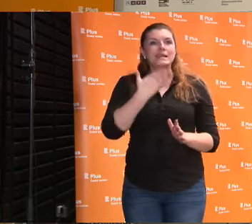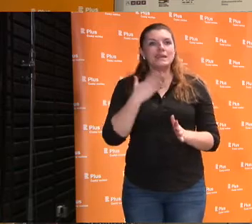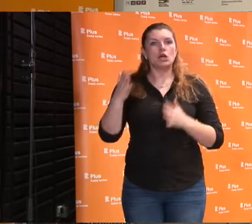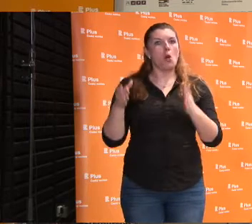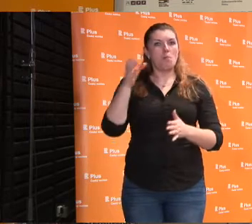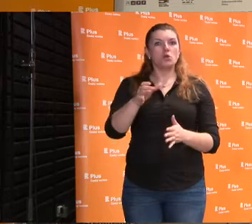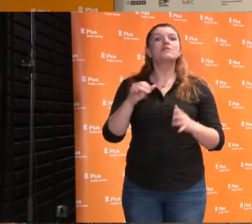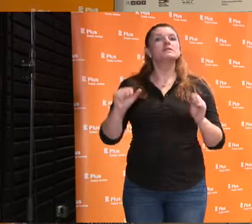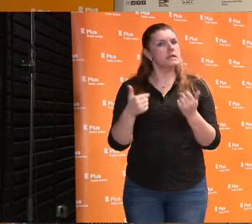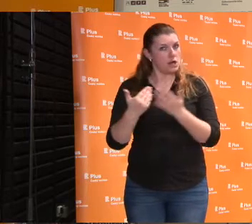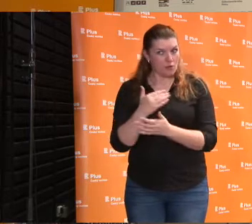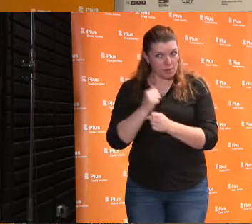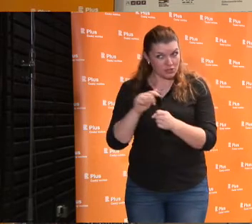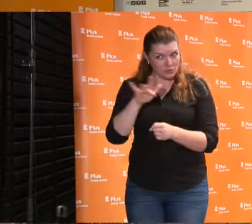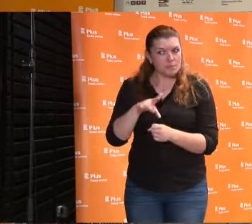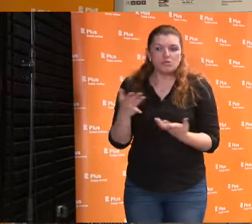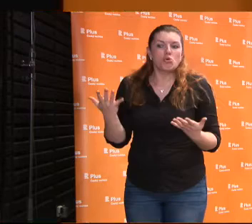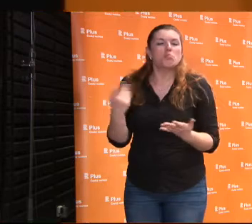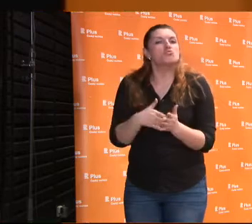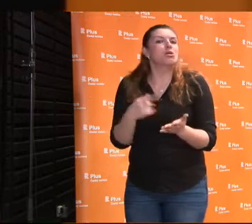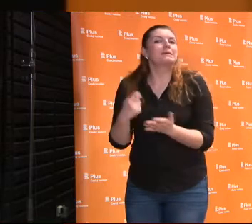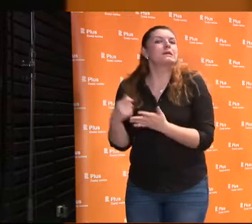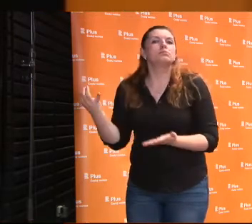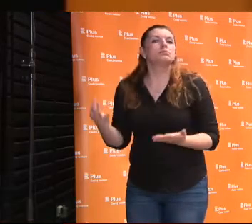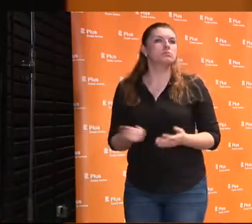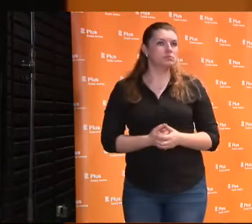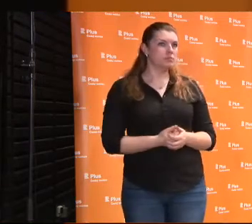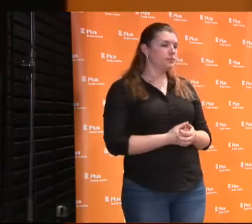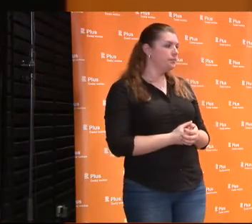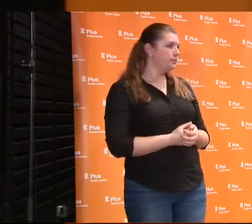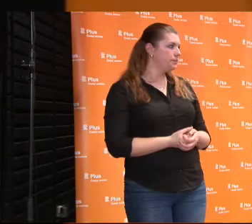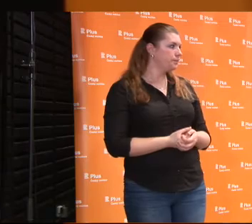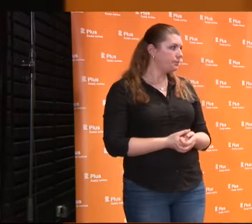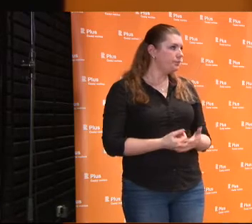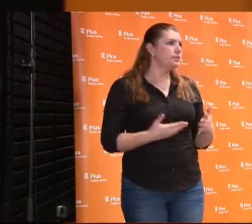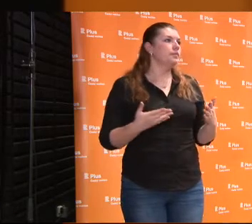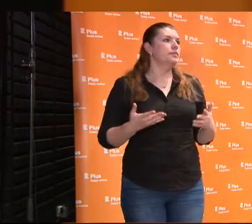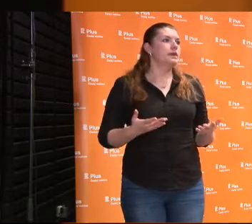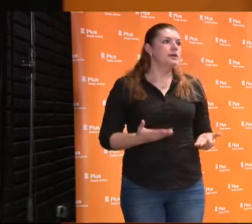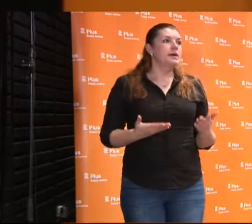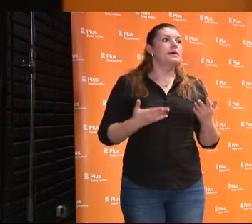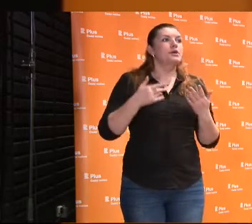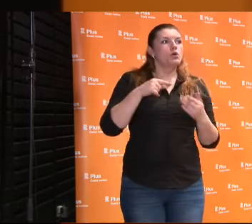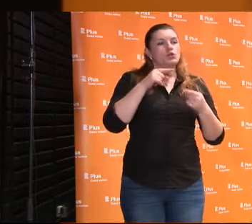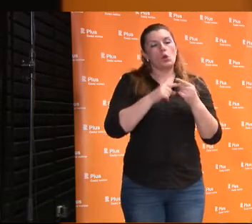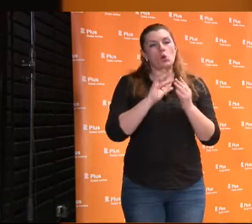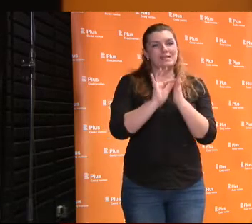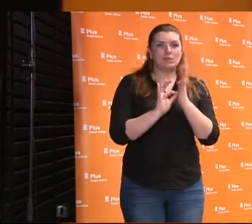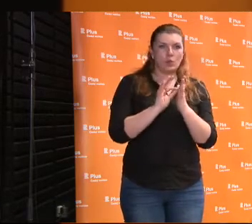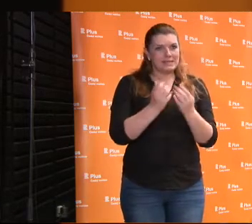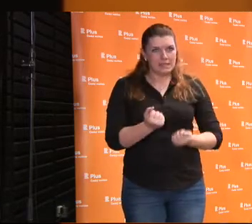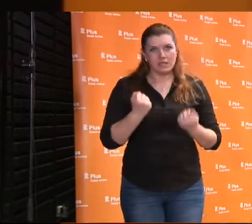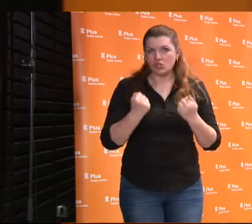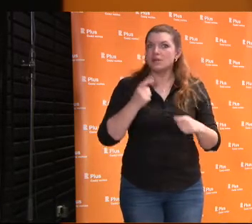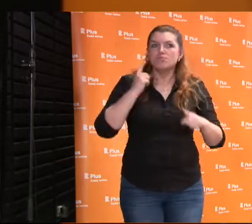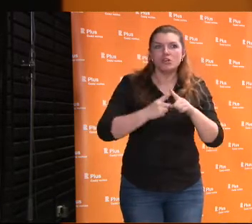technologiím vznikat? To je zase poměrně komplikované a nedá se to říct